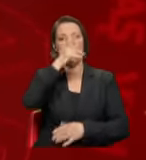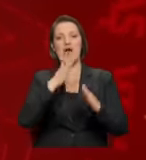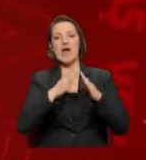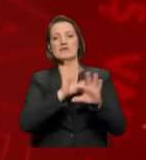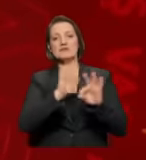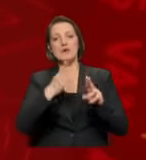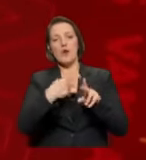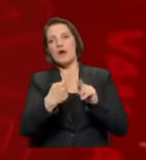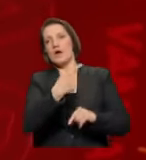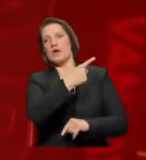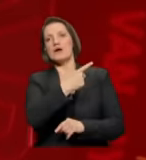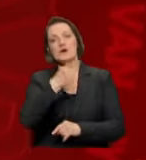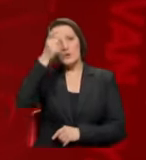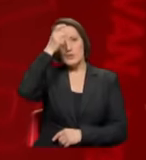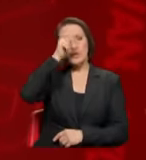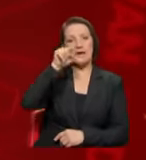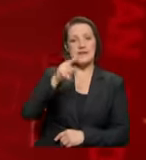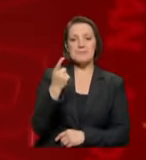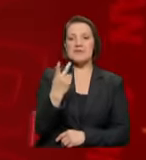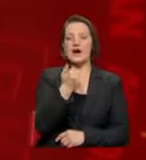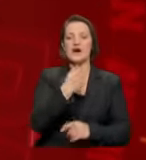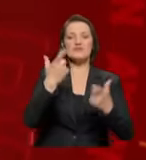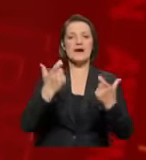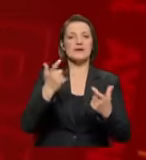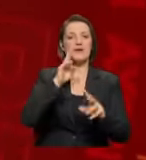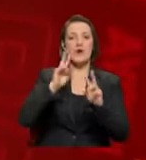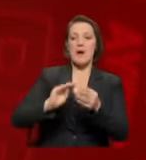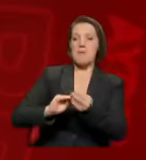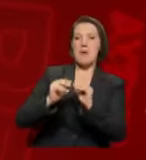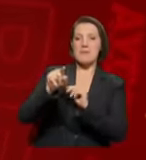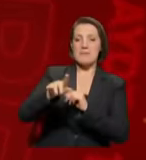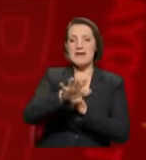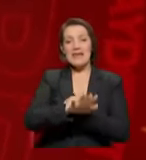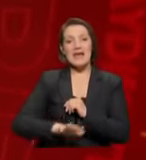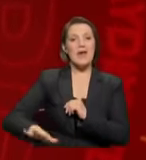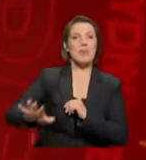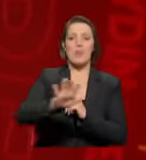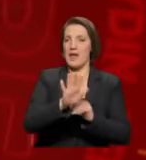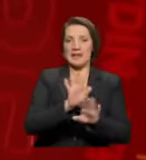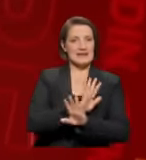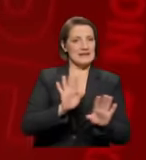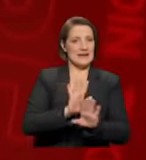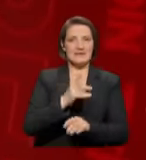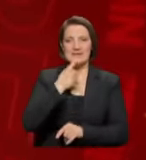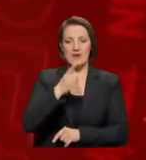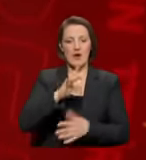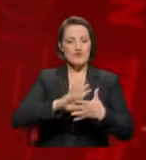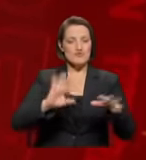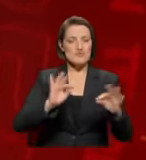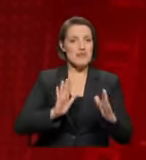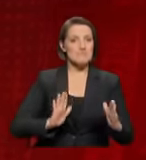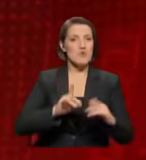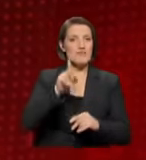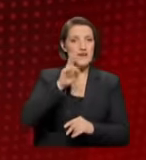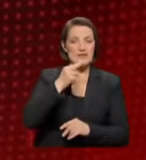evsizlere örnek göstermiş, Türkiye'de birkaç yerde görülen problemi genele yaymamak lazım demişti. O sözlere